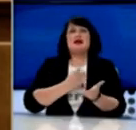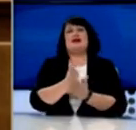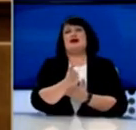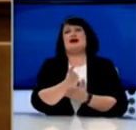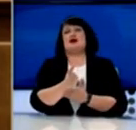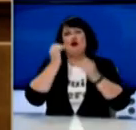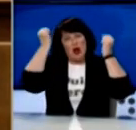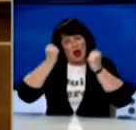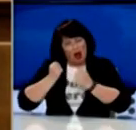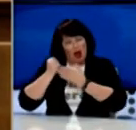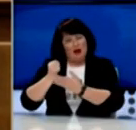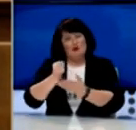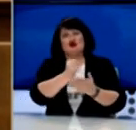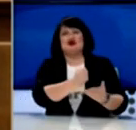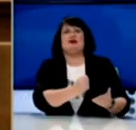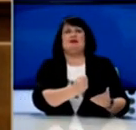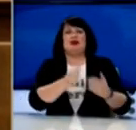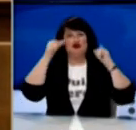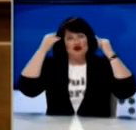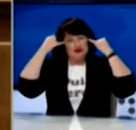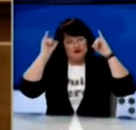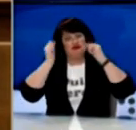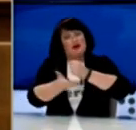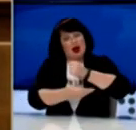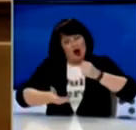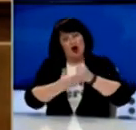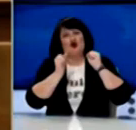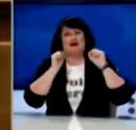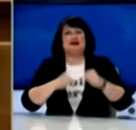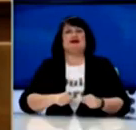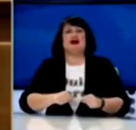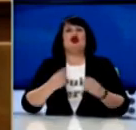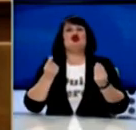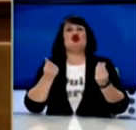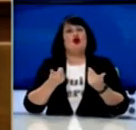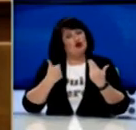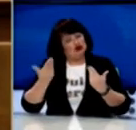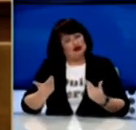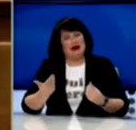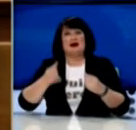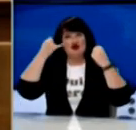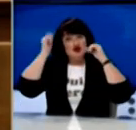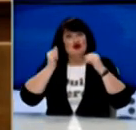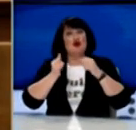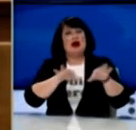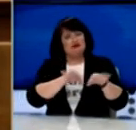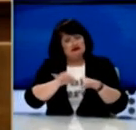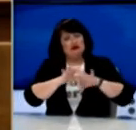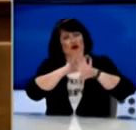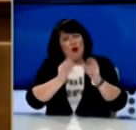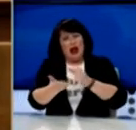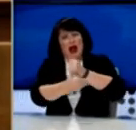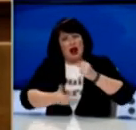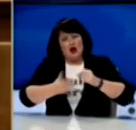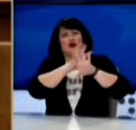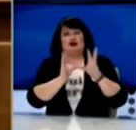να αποζημιωθούν για το φυτικό κεφάλαιο οι αγρότες. Το πώς θα το δούμε παρακάτω. Και για το ζωικό του κεφάλαιο. Ξεχνάμε